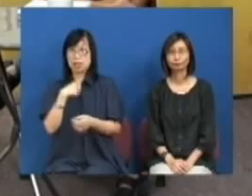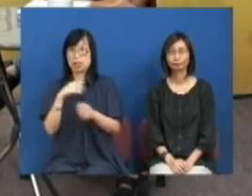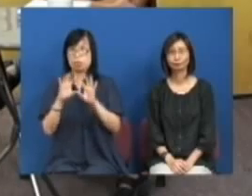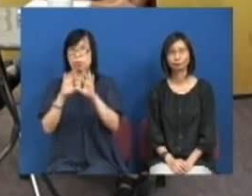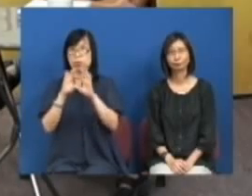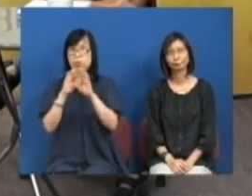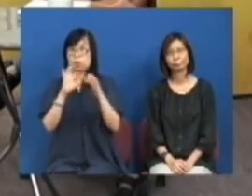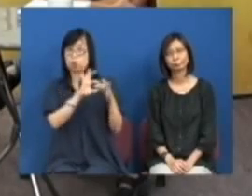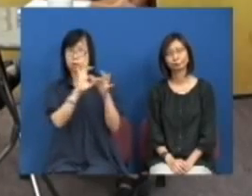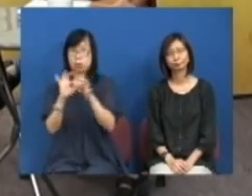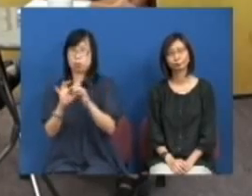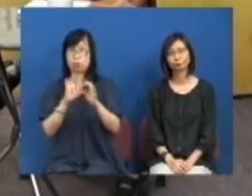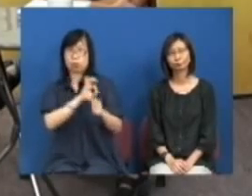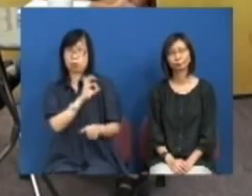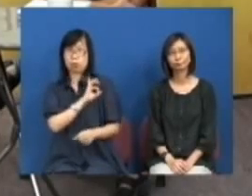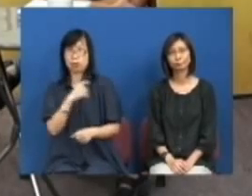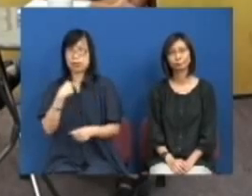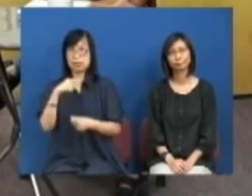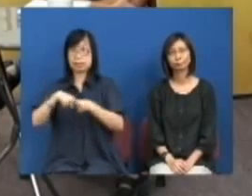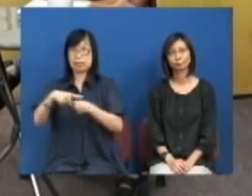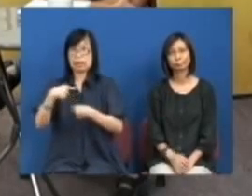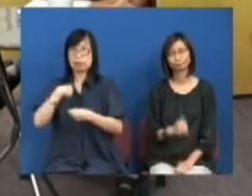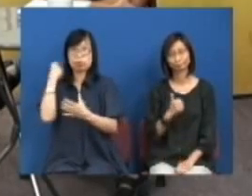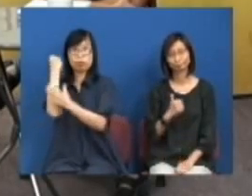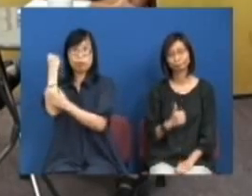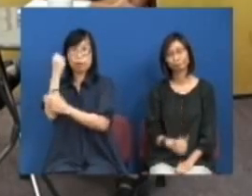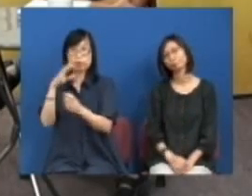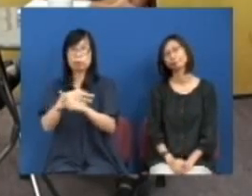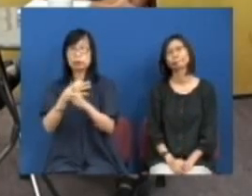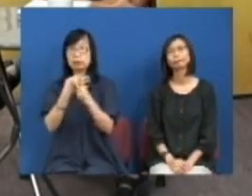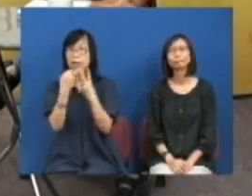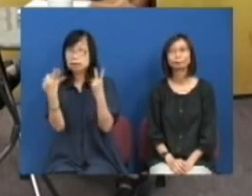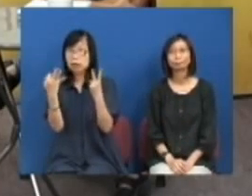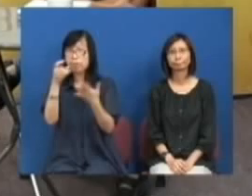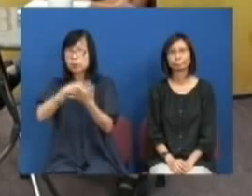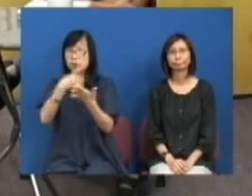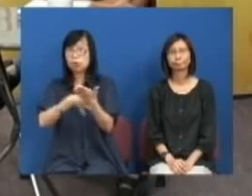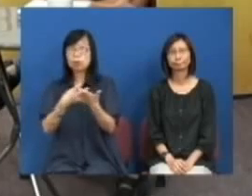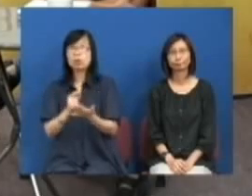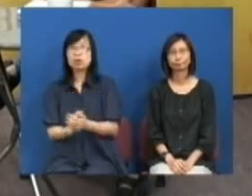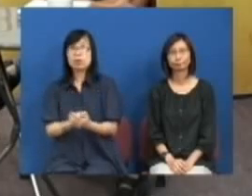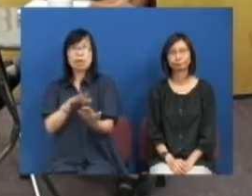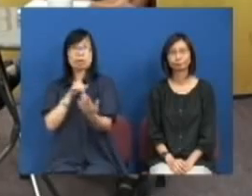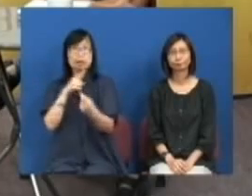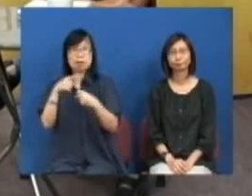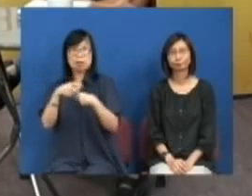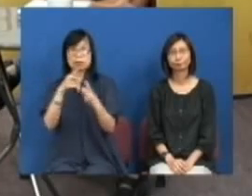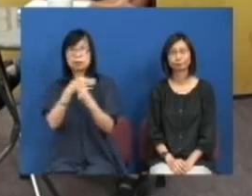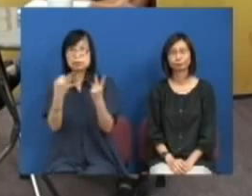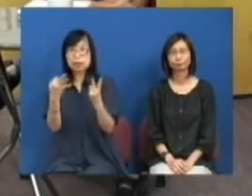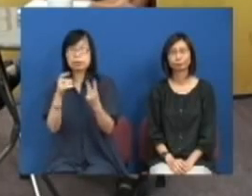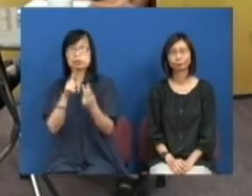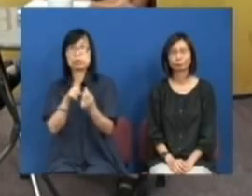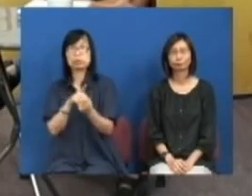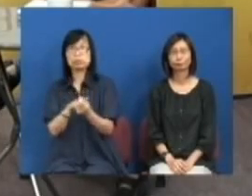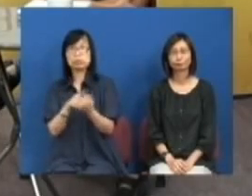聯會嘅話，你應該第一個去反對廿三條，因為廿三條嘅對象就係支聯會，其中一個對象，